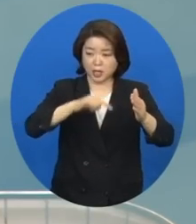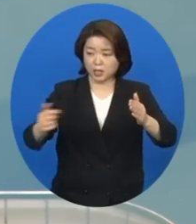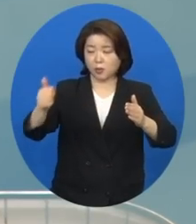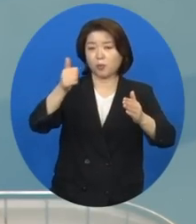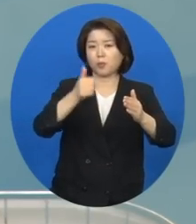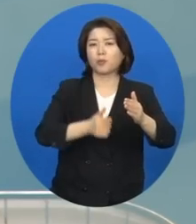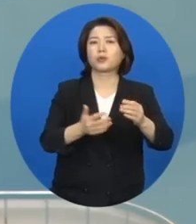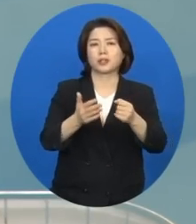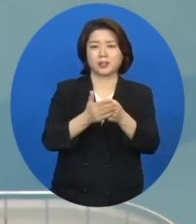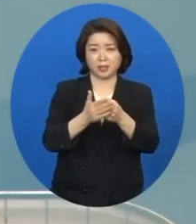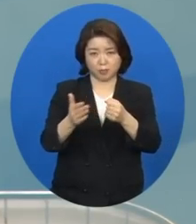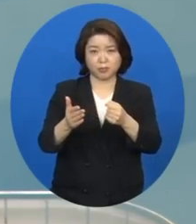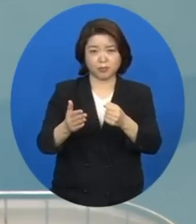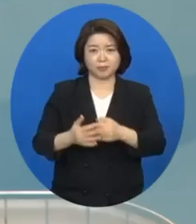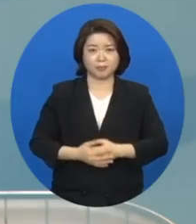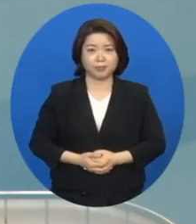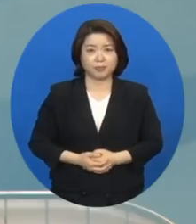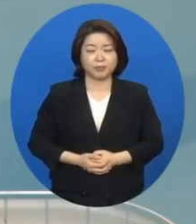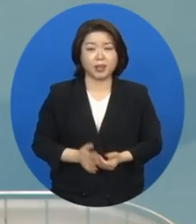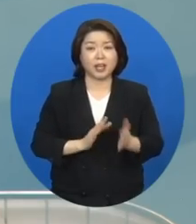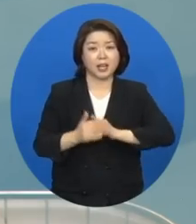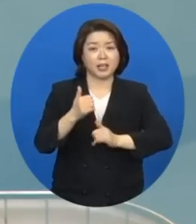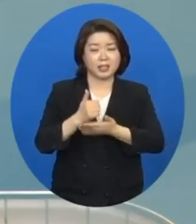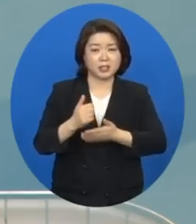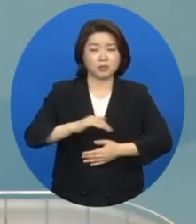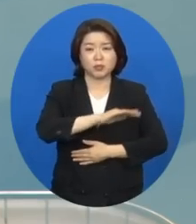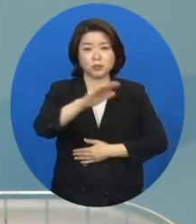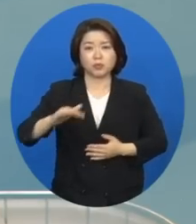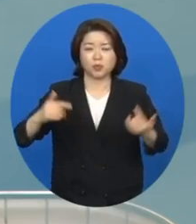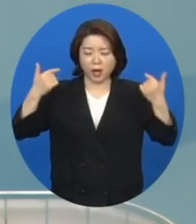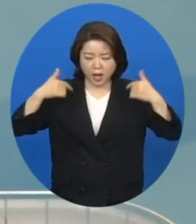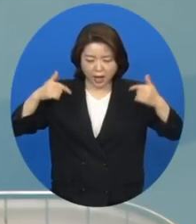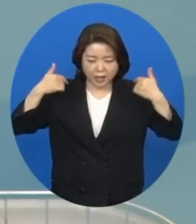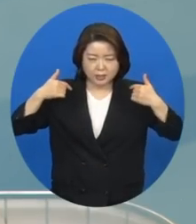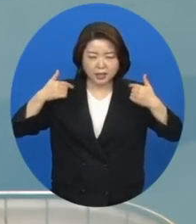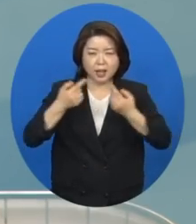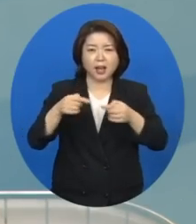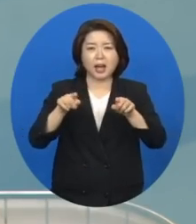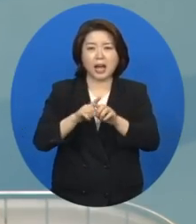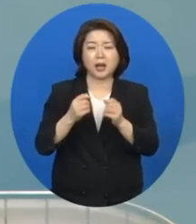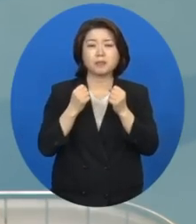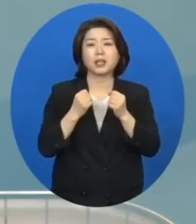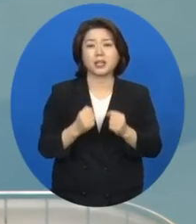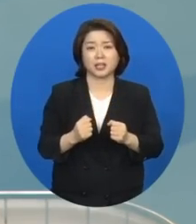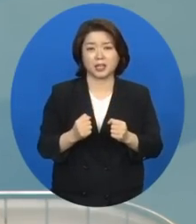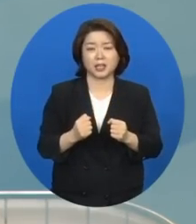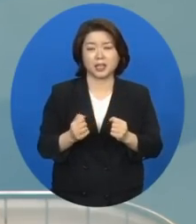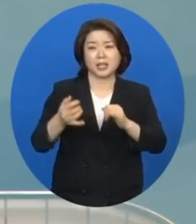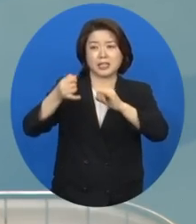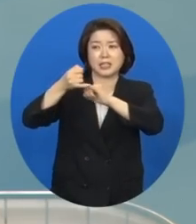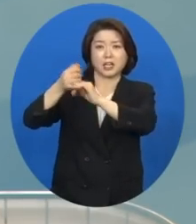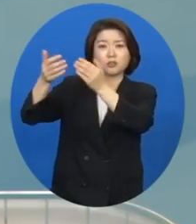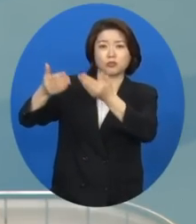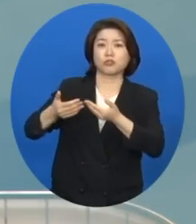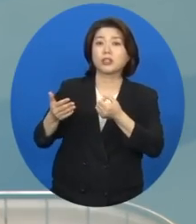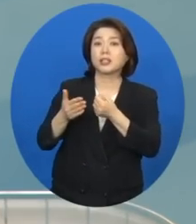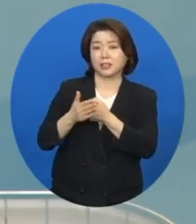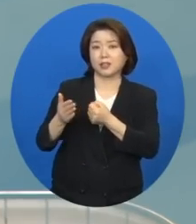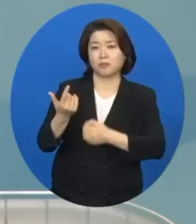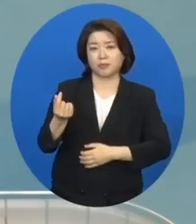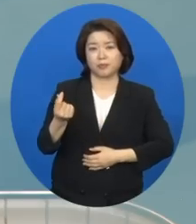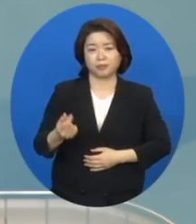때문이에요. 그리고 예수님이 우리와 항상 함께 하시겠다고 약속하셨기